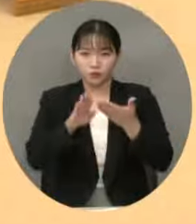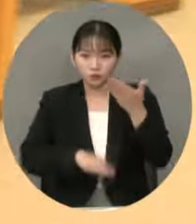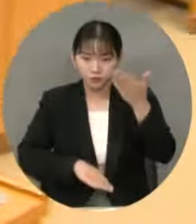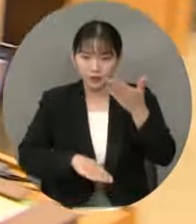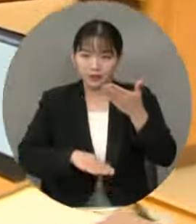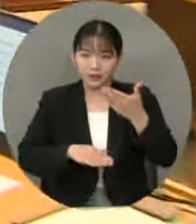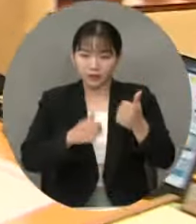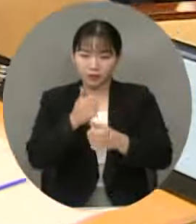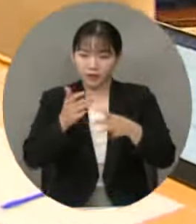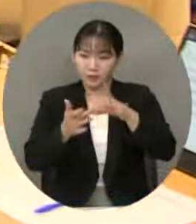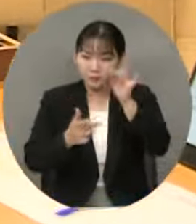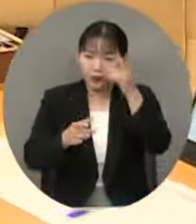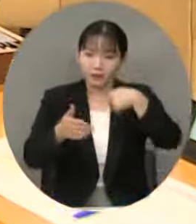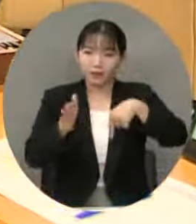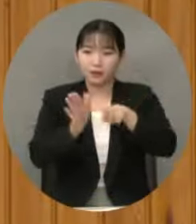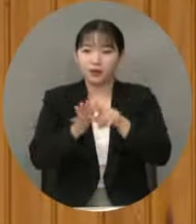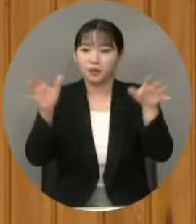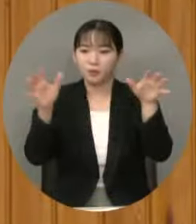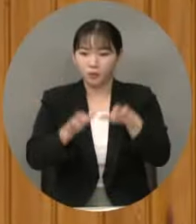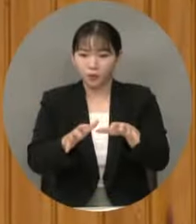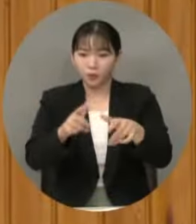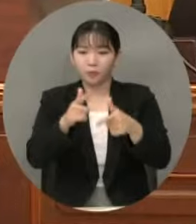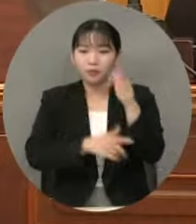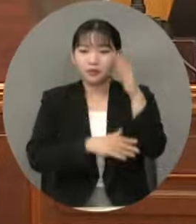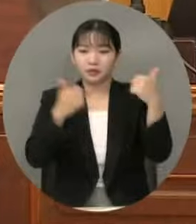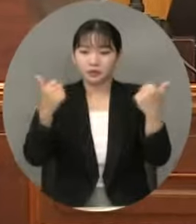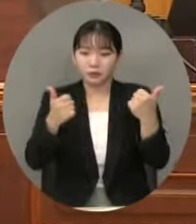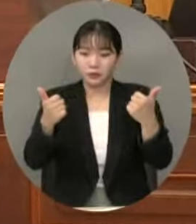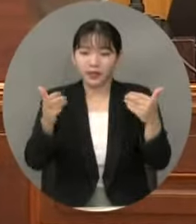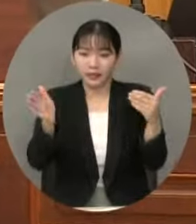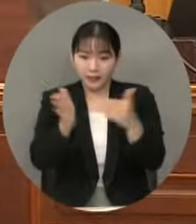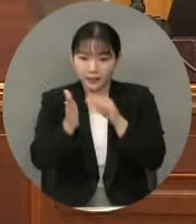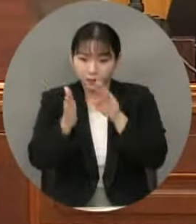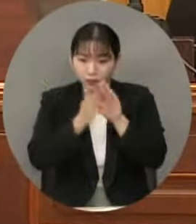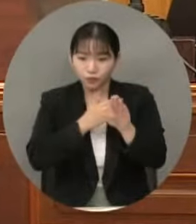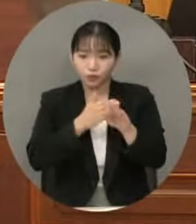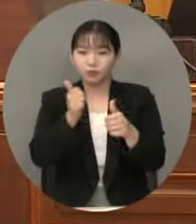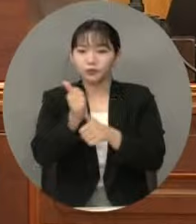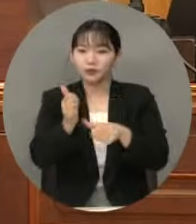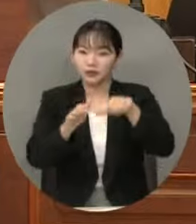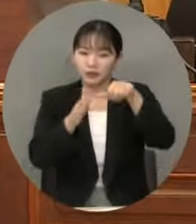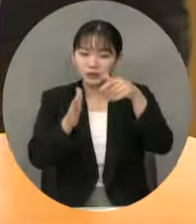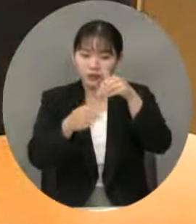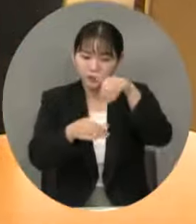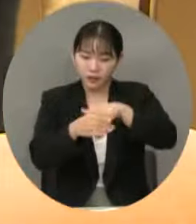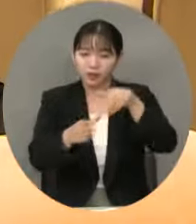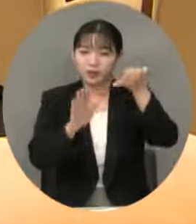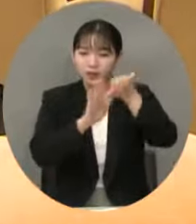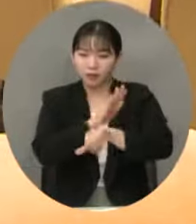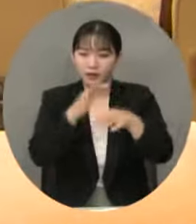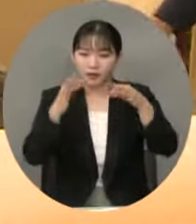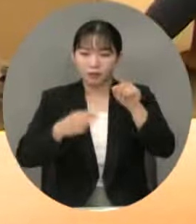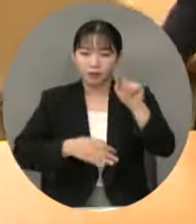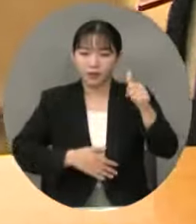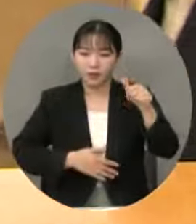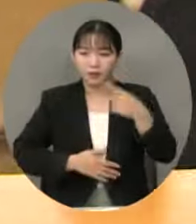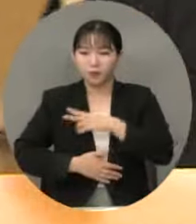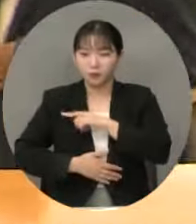후반기 원구성을 위해 소집된 목포시의회 본회의 폐회 직후 부의장 선거에서 고배를 마신 김관호